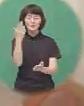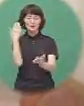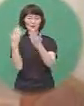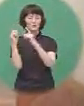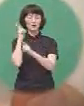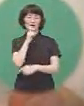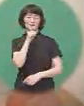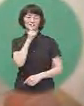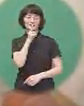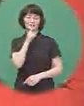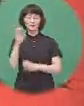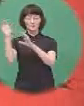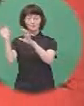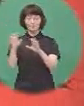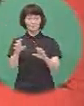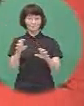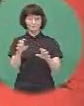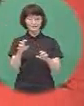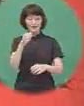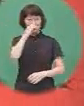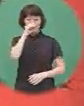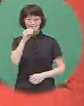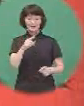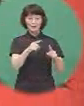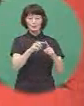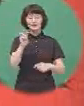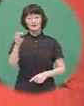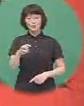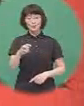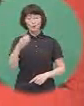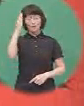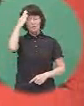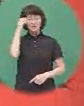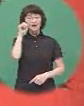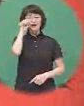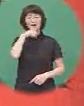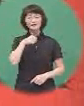の猫人形うっかり猫セットが作られています。